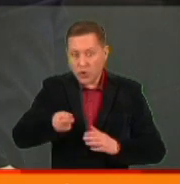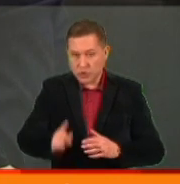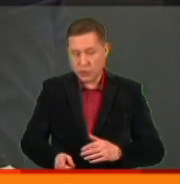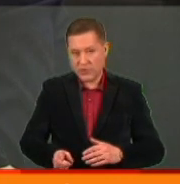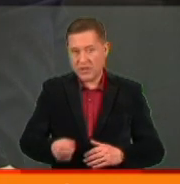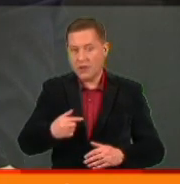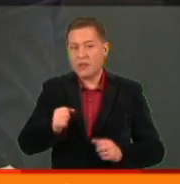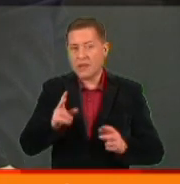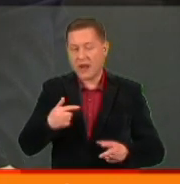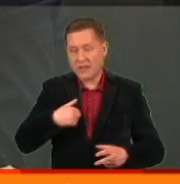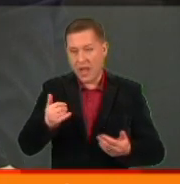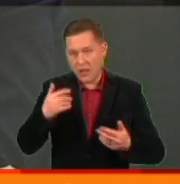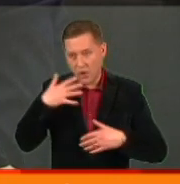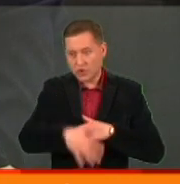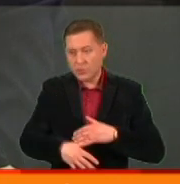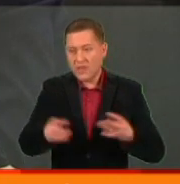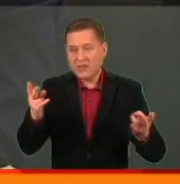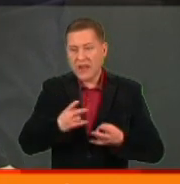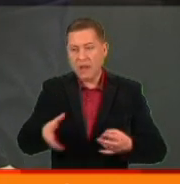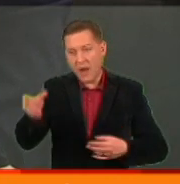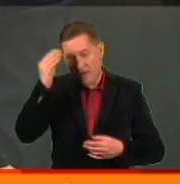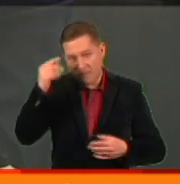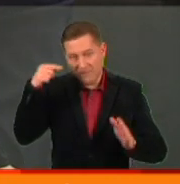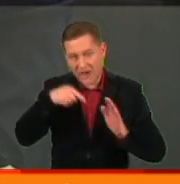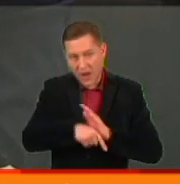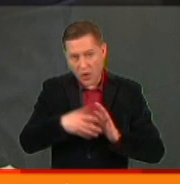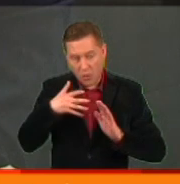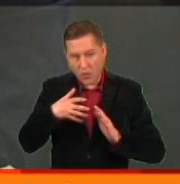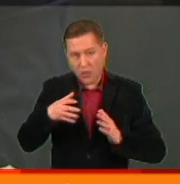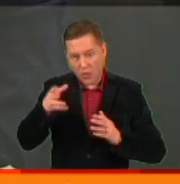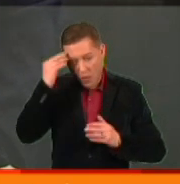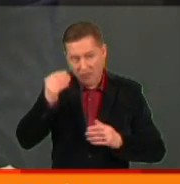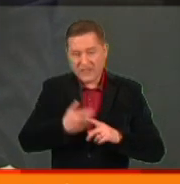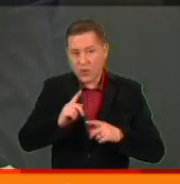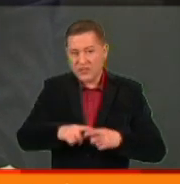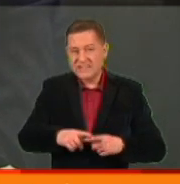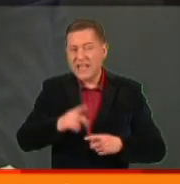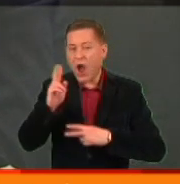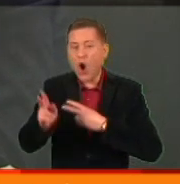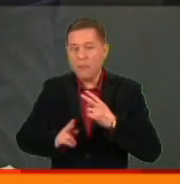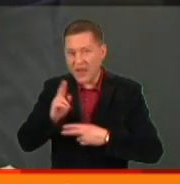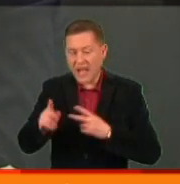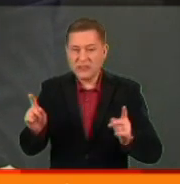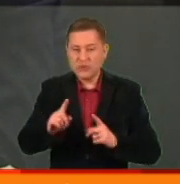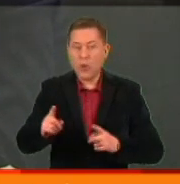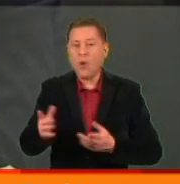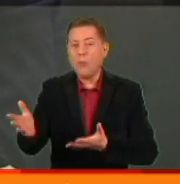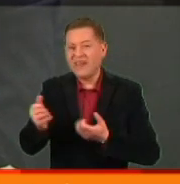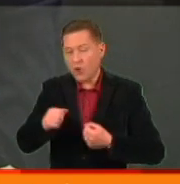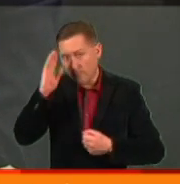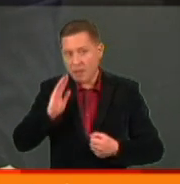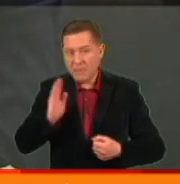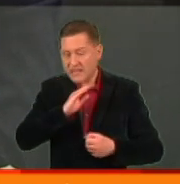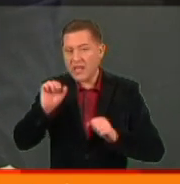я розумію, треба тільки враховувати саме ці процеси апеляції для того, щоб і у прийомних батьків була